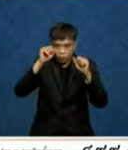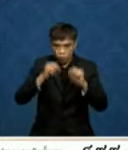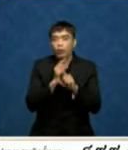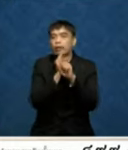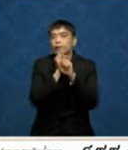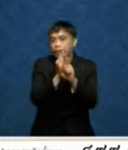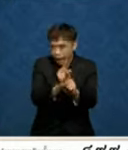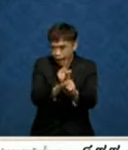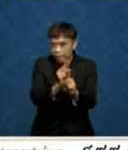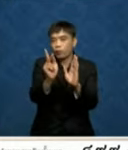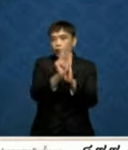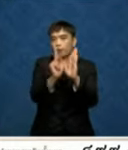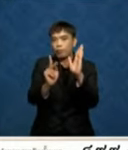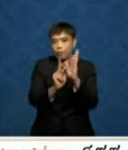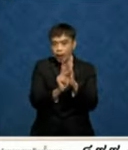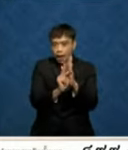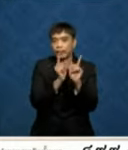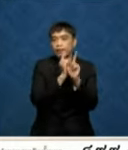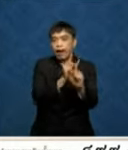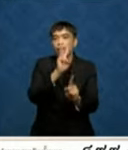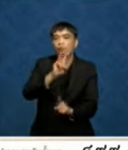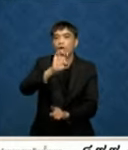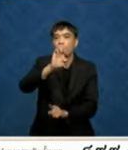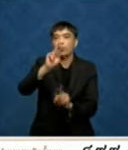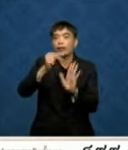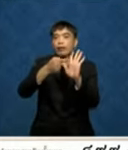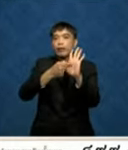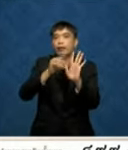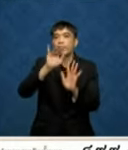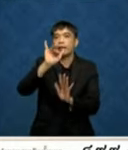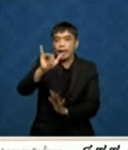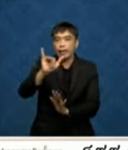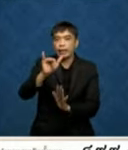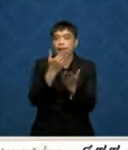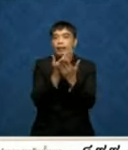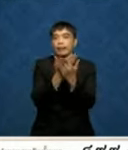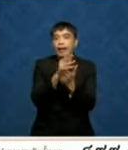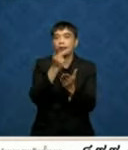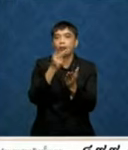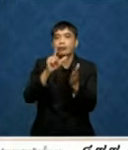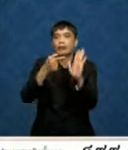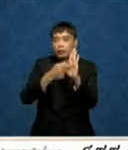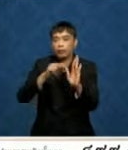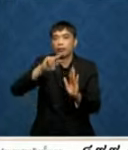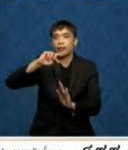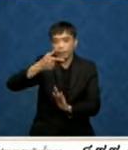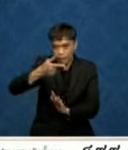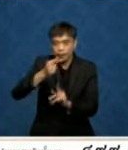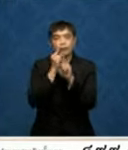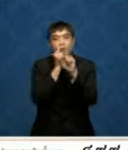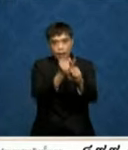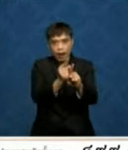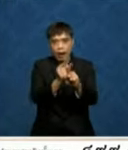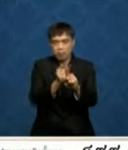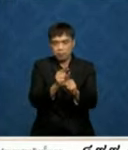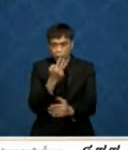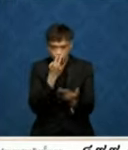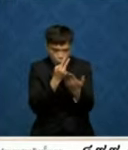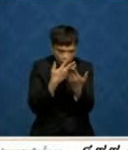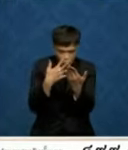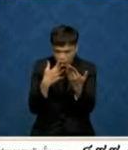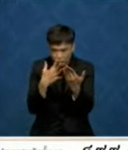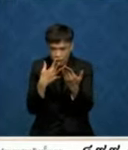ไม่มีตัวเลขใดที่มีความสุ่มเสี่ยงจะทะลุจะเกินจะผิดพลาดไปจากกลไกที่เราได้มีการตรากฎหมาย